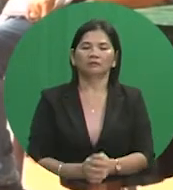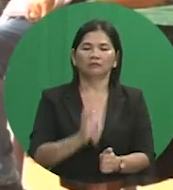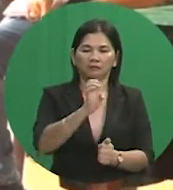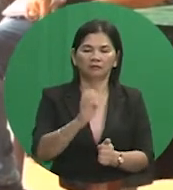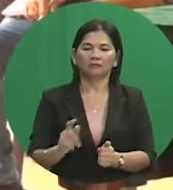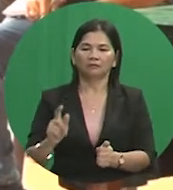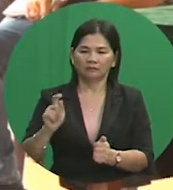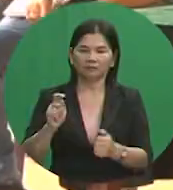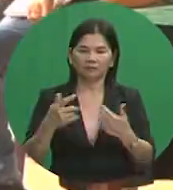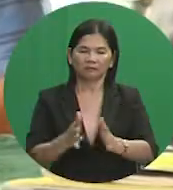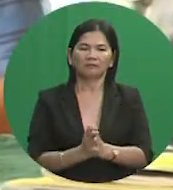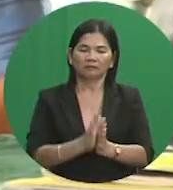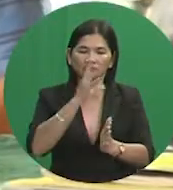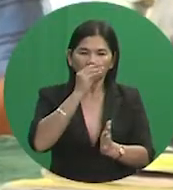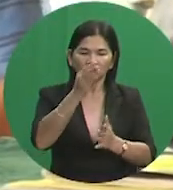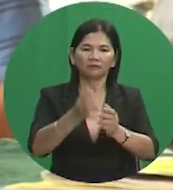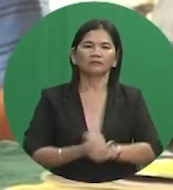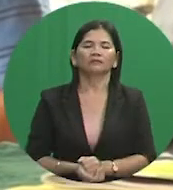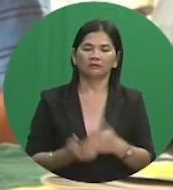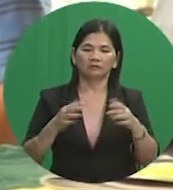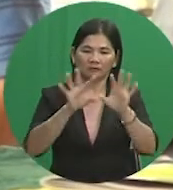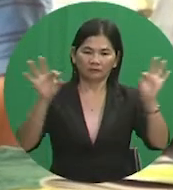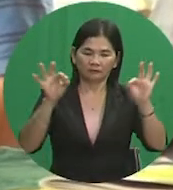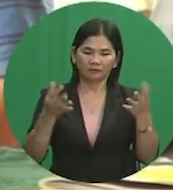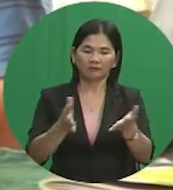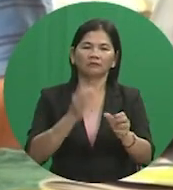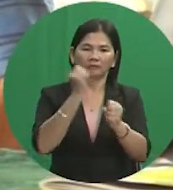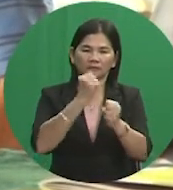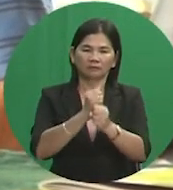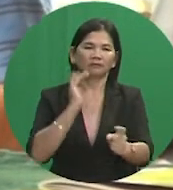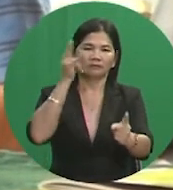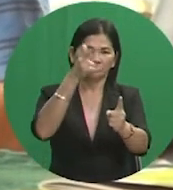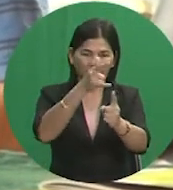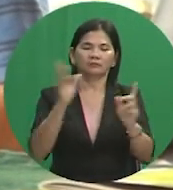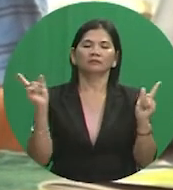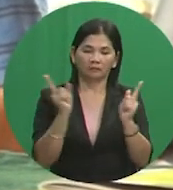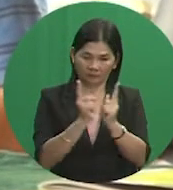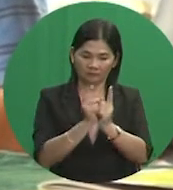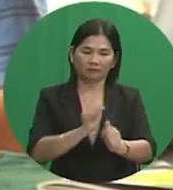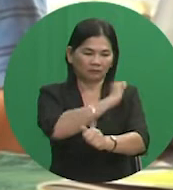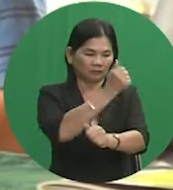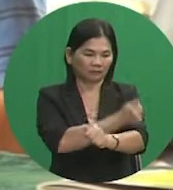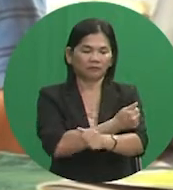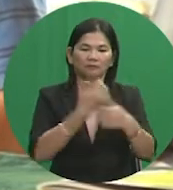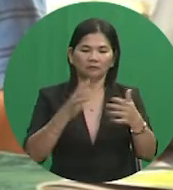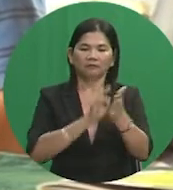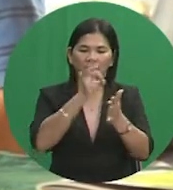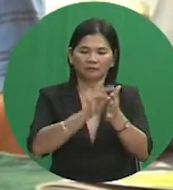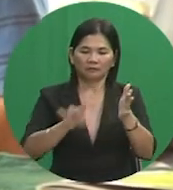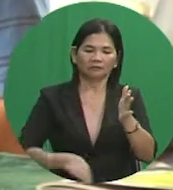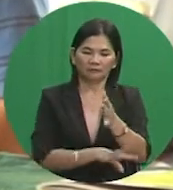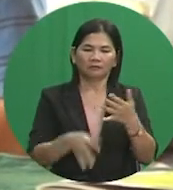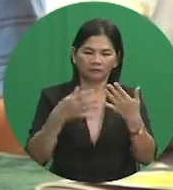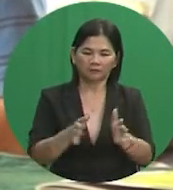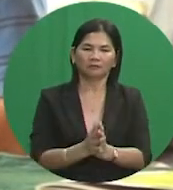จันสรุนบามเมียนประสาทะเวทีการในเลิกหลังขนมก็บ่มน้องจูบจุ่มชิมวยอัญญาทอดแดนดิประชีพประวัติด